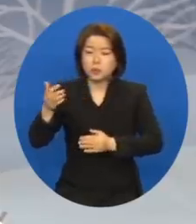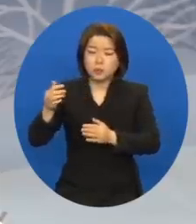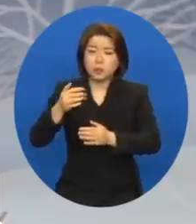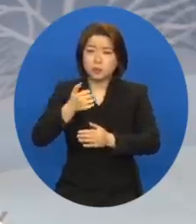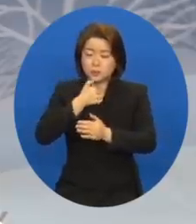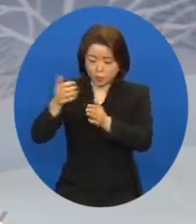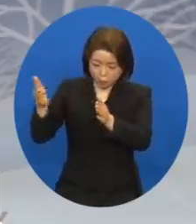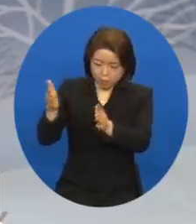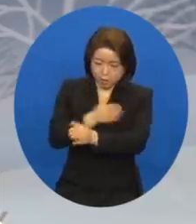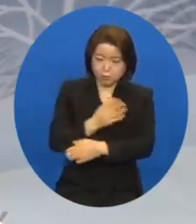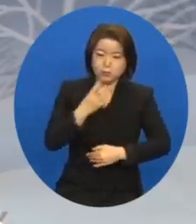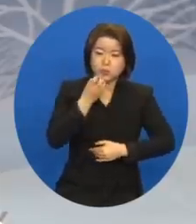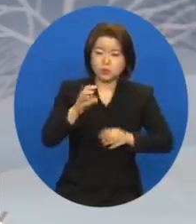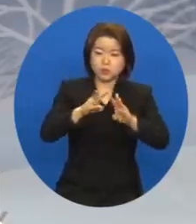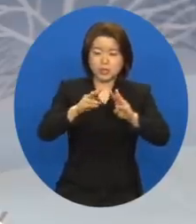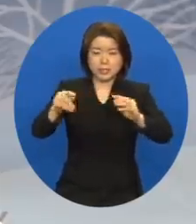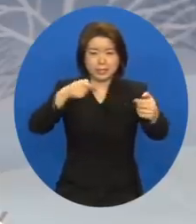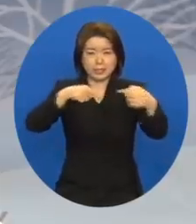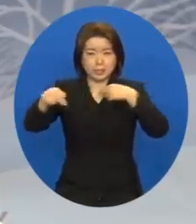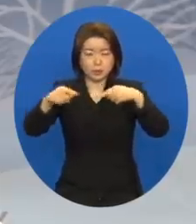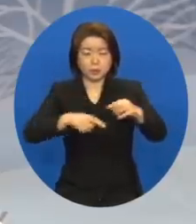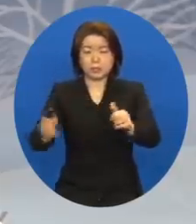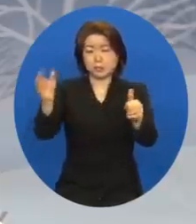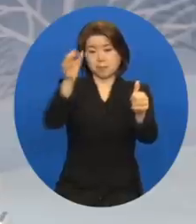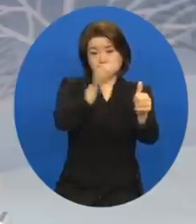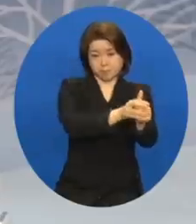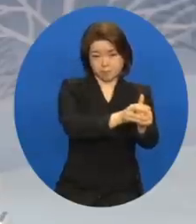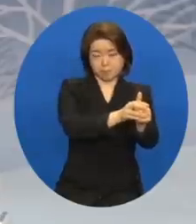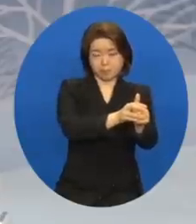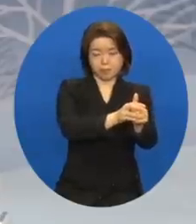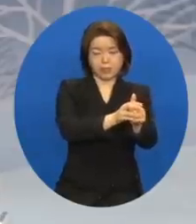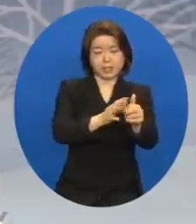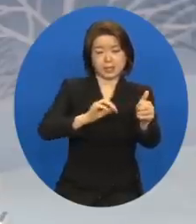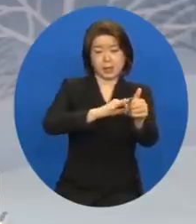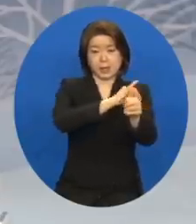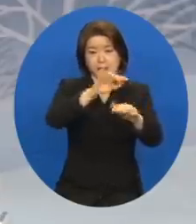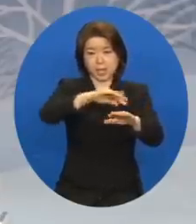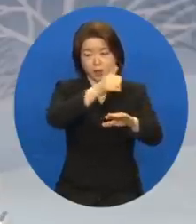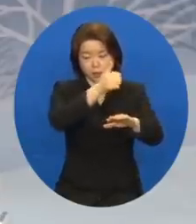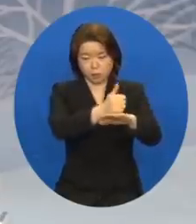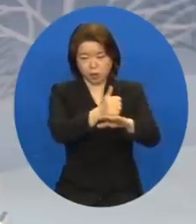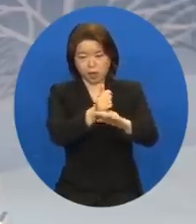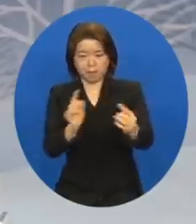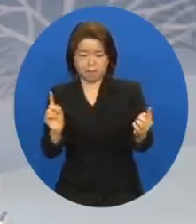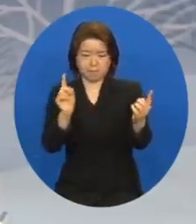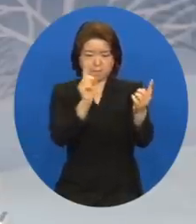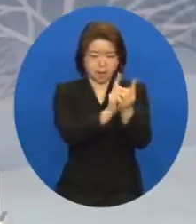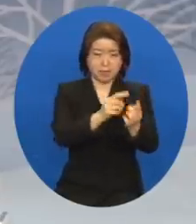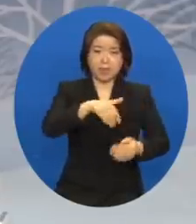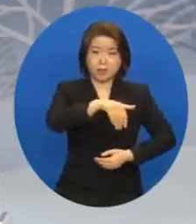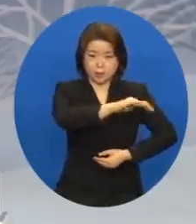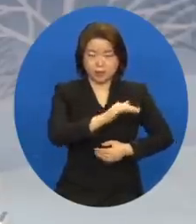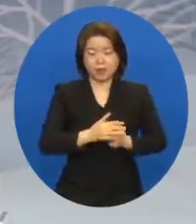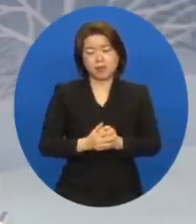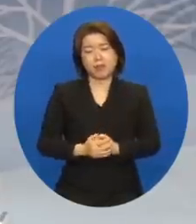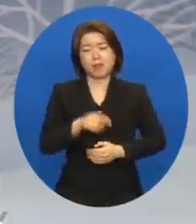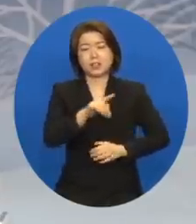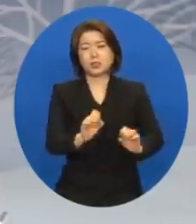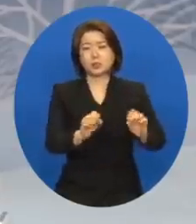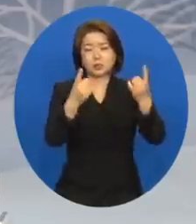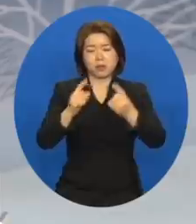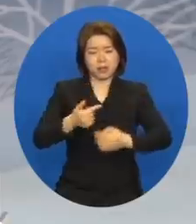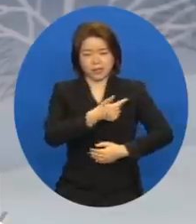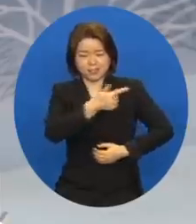유대 땅을 통치하도록 위임받은 헤롯 왕을 찾아가게 됩니다. 그로 인해서 큰